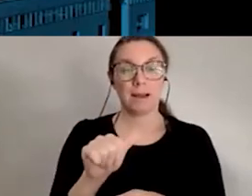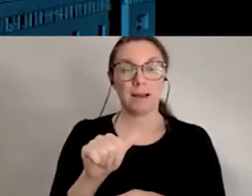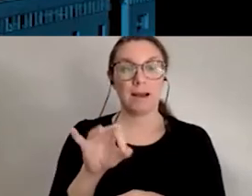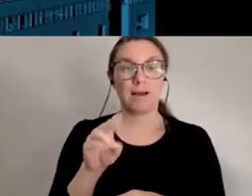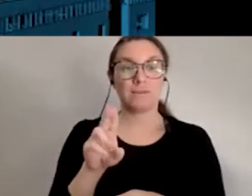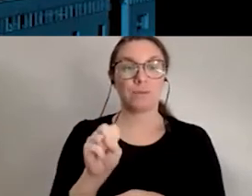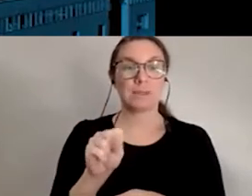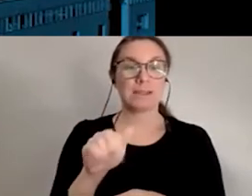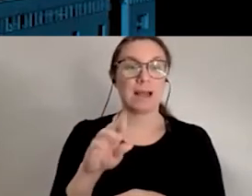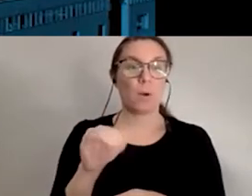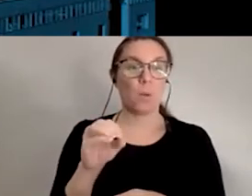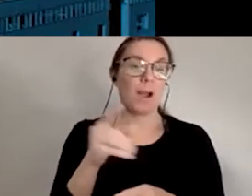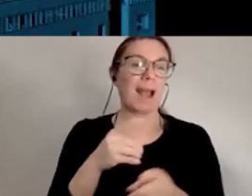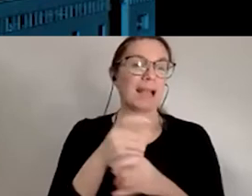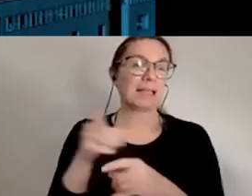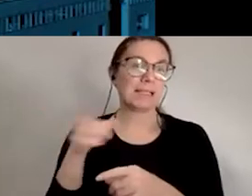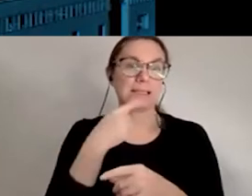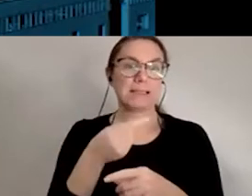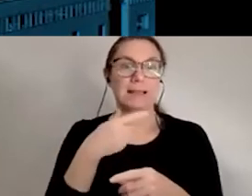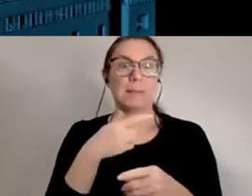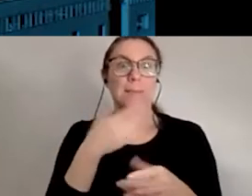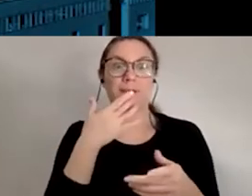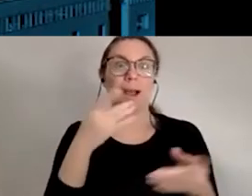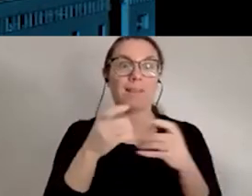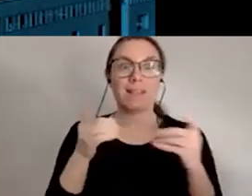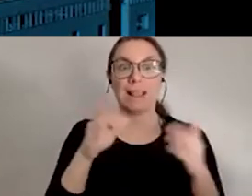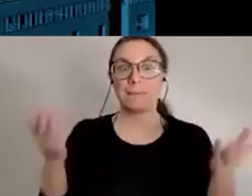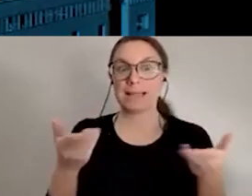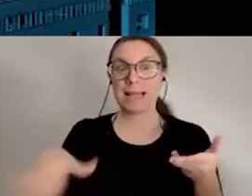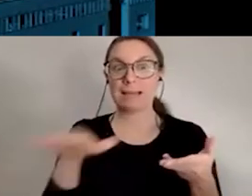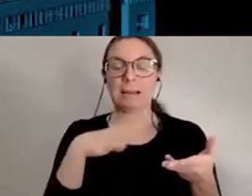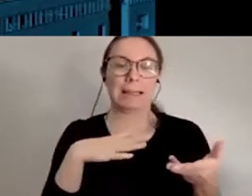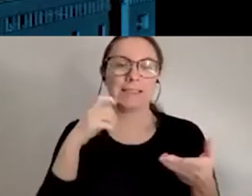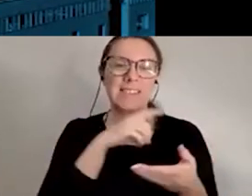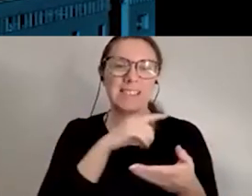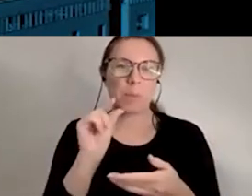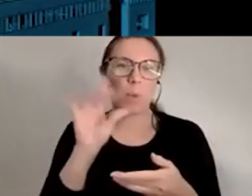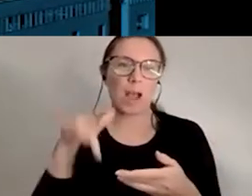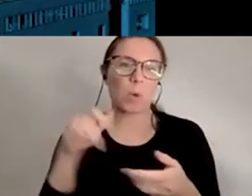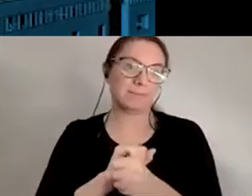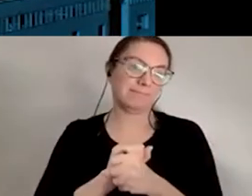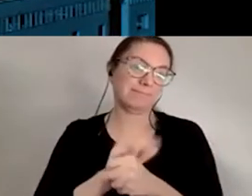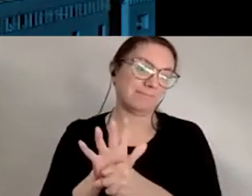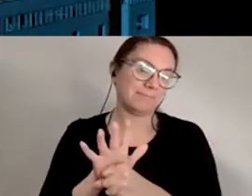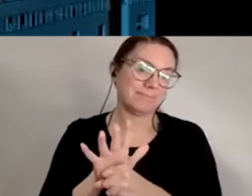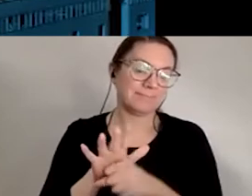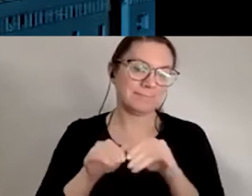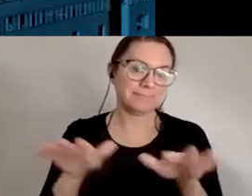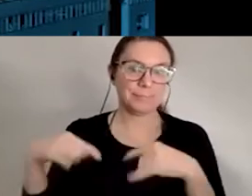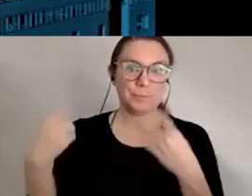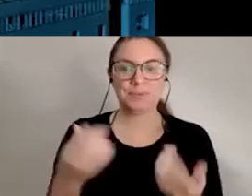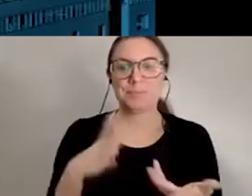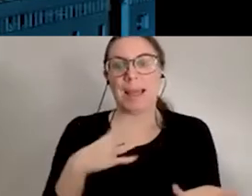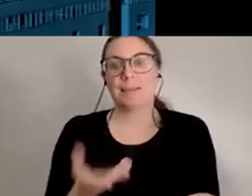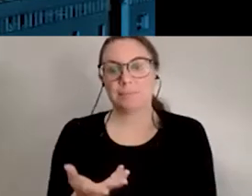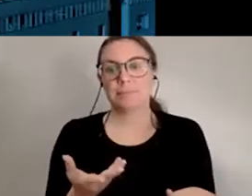en présentiel, mais ça a été un peu difficile en raison d'un variant. Ce n'est que partie